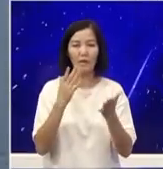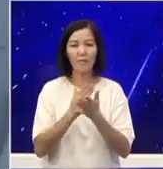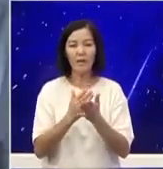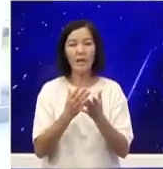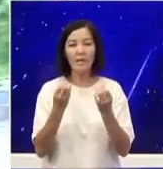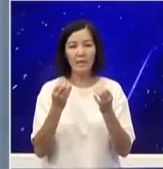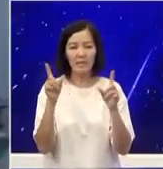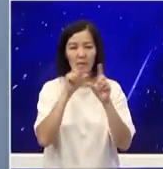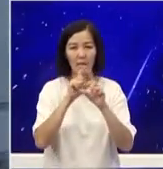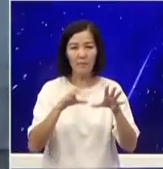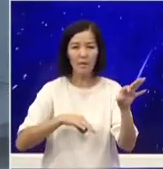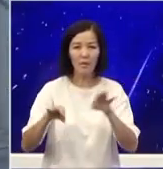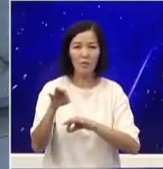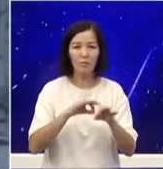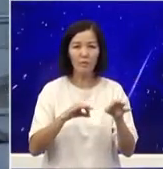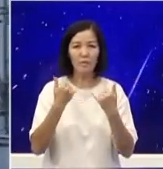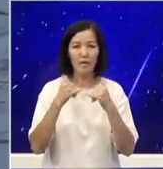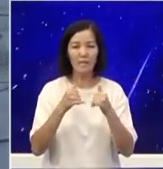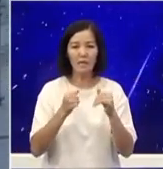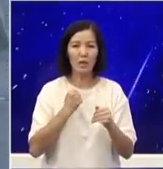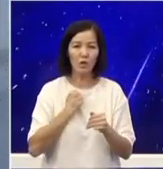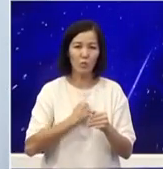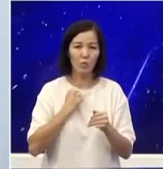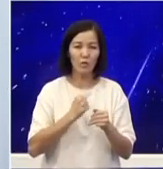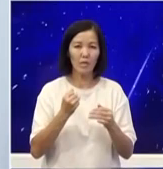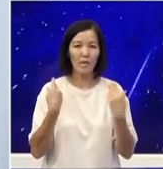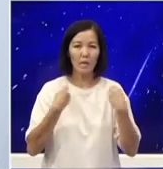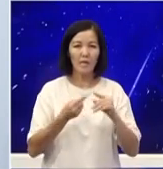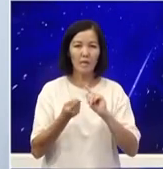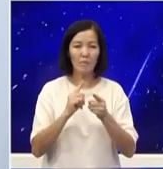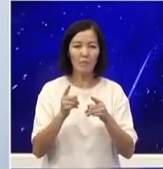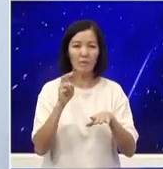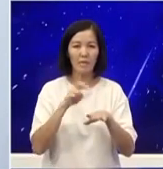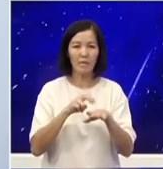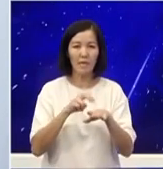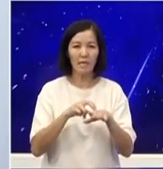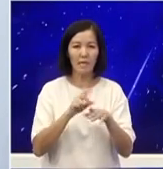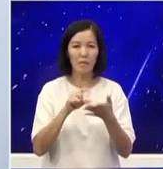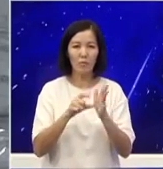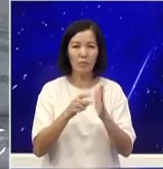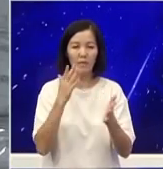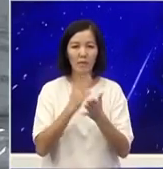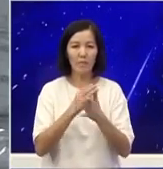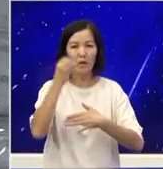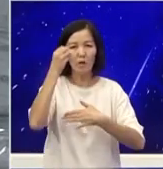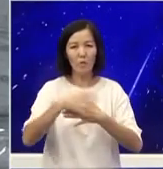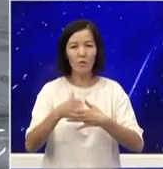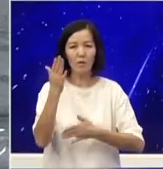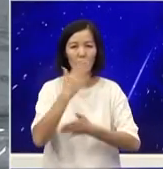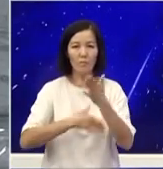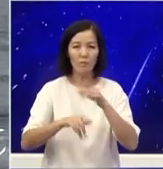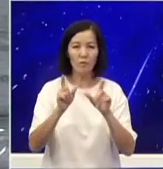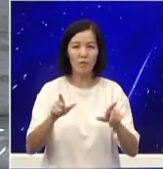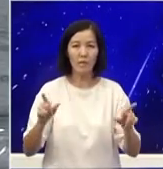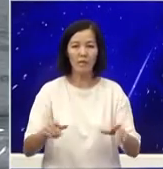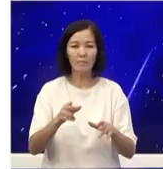Сонымен қатар ғимарат жобасына асхана, душ, киім ауыстыратын және дәрігерлік бөлме де енген. Спорттық орталық мүмкіндігі шектеулі адамдар үшін